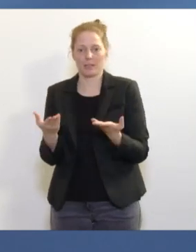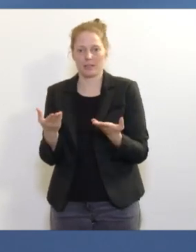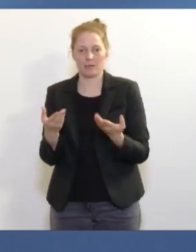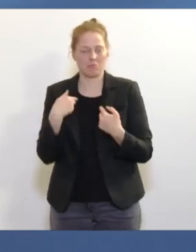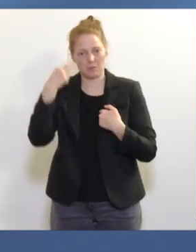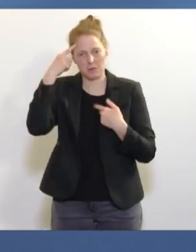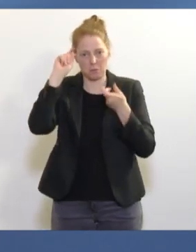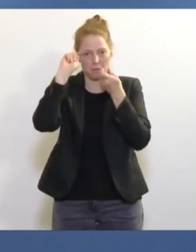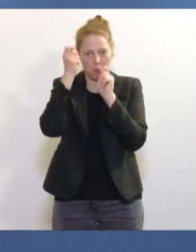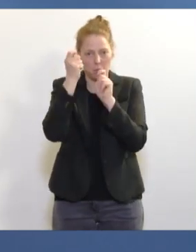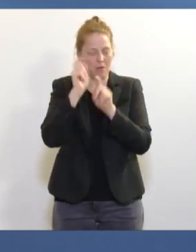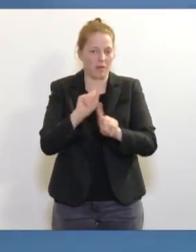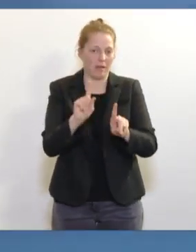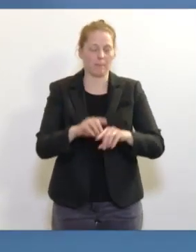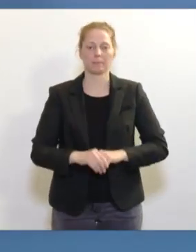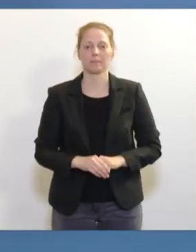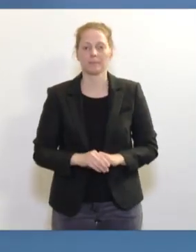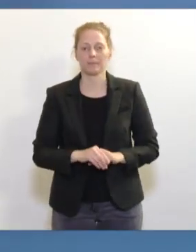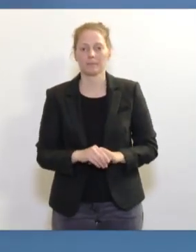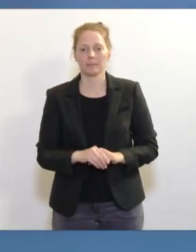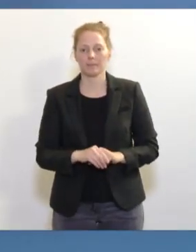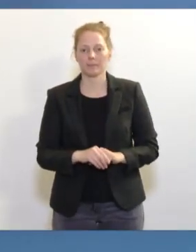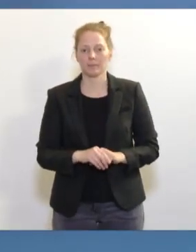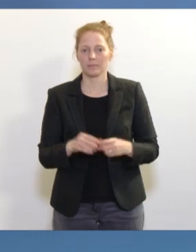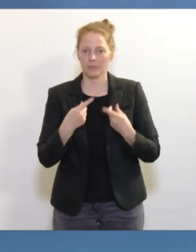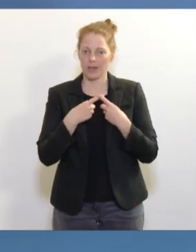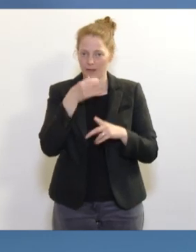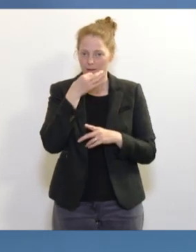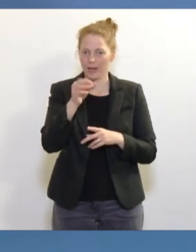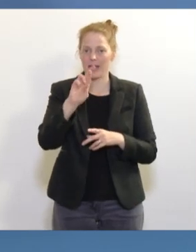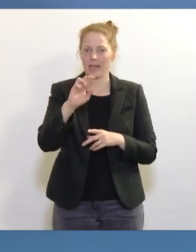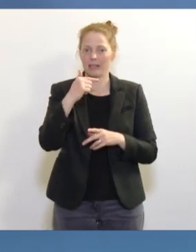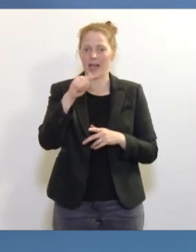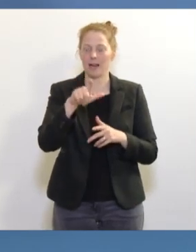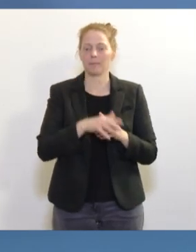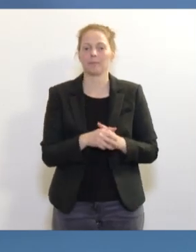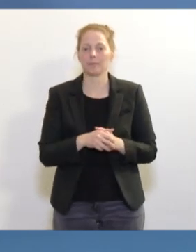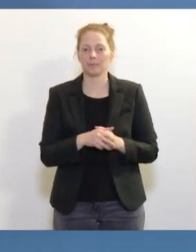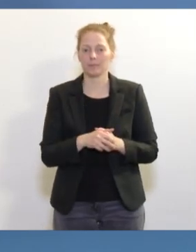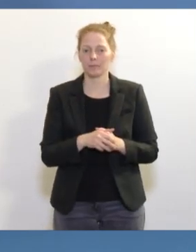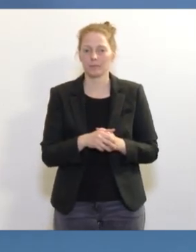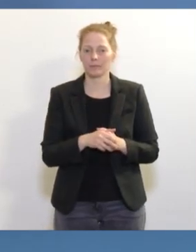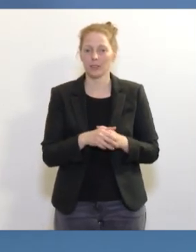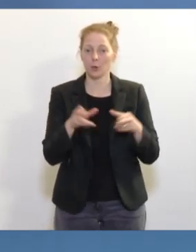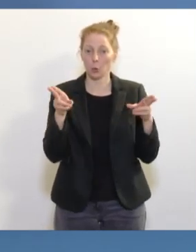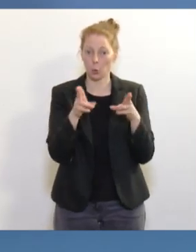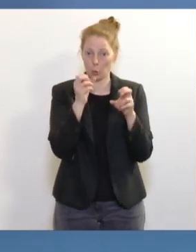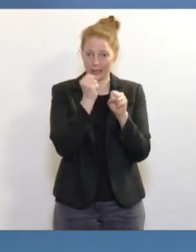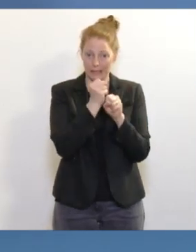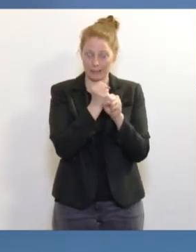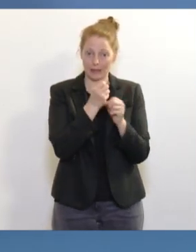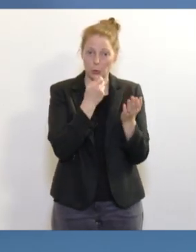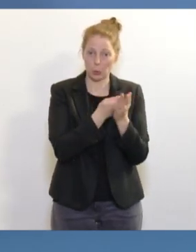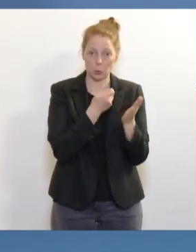ändern. Voilà, ich war da froh von RTL. Käste vom Chômage partiell für die Allgemeinheit